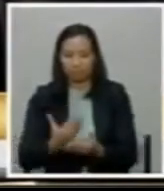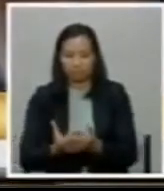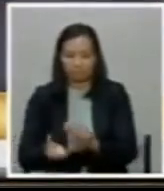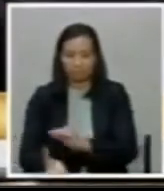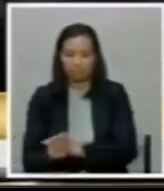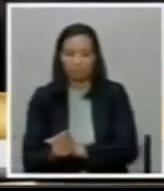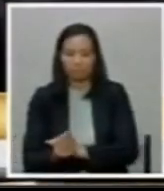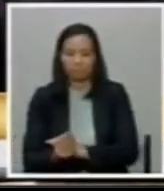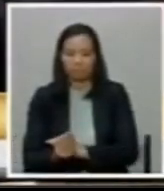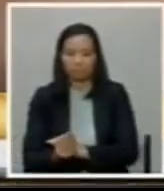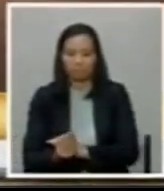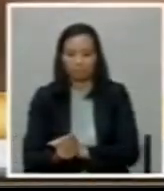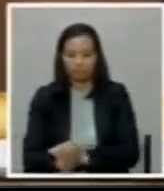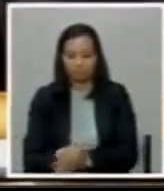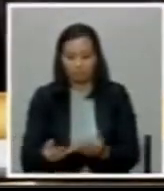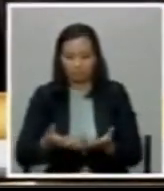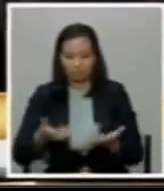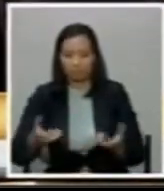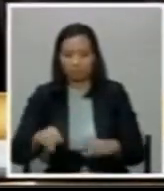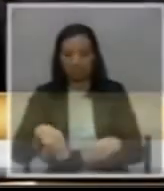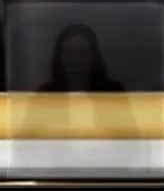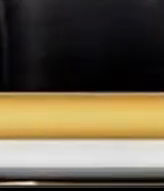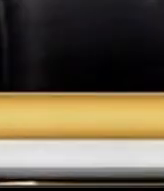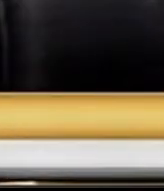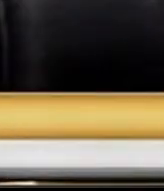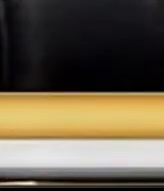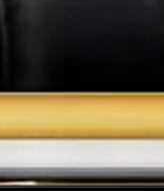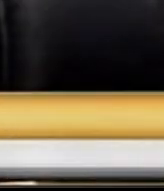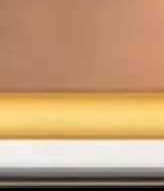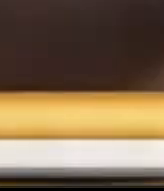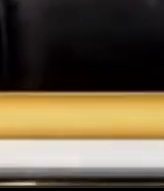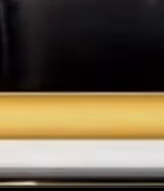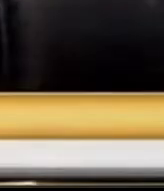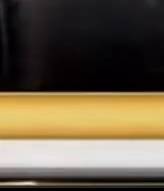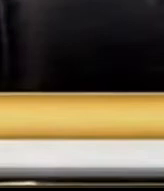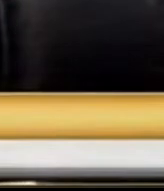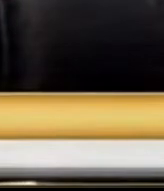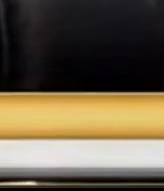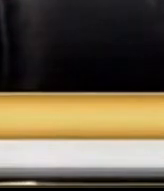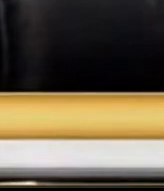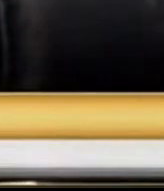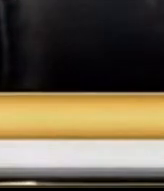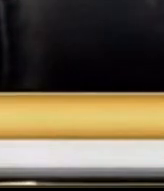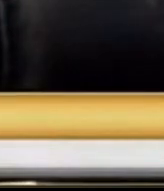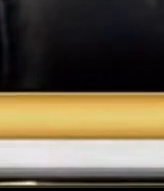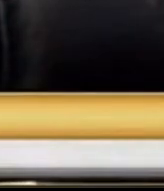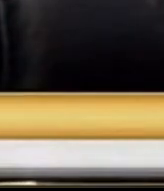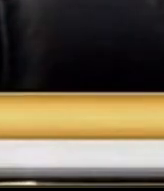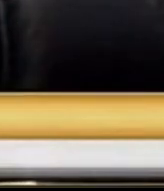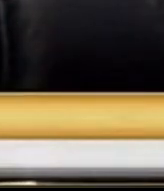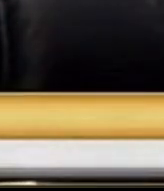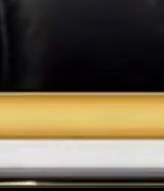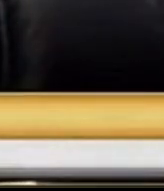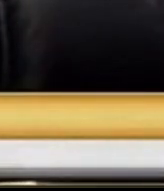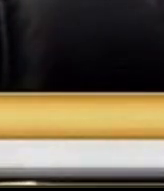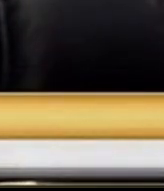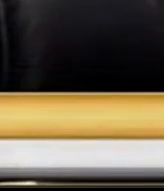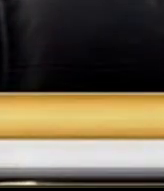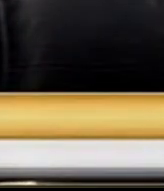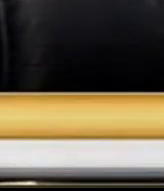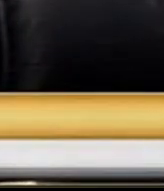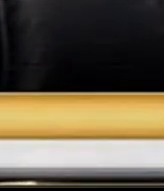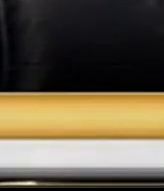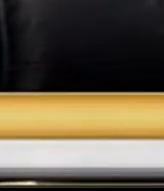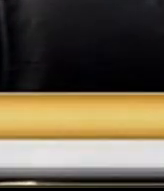ไปนะครับแยกให้ชัดเจนเสียจะได้เกิดความโปร่งใสแล้วก็อนาคตเราจะได้มีความสบายใจในเรื่องที่ได้นะ